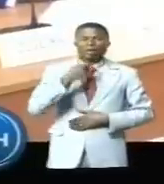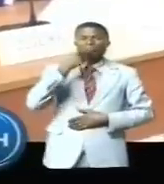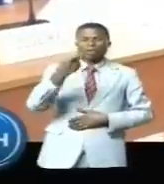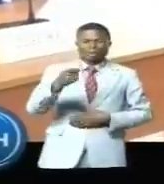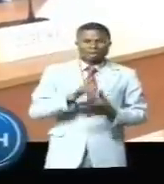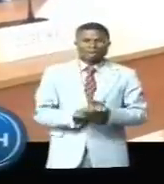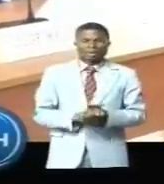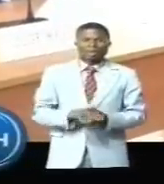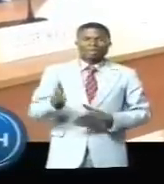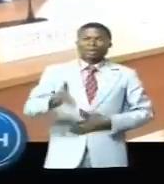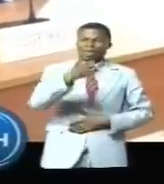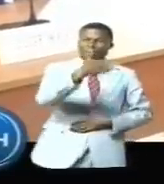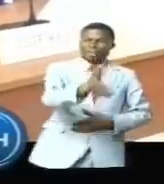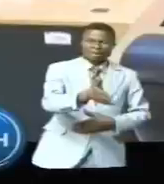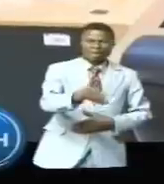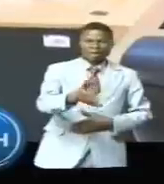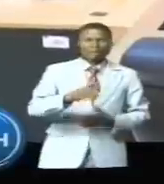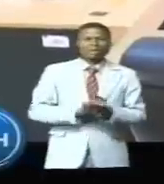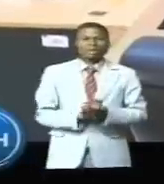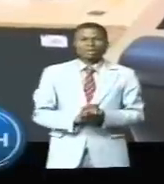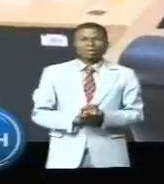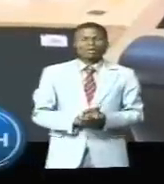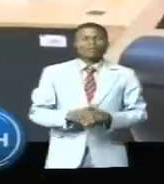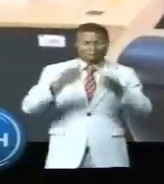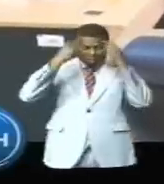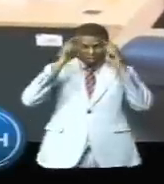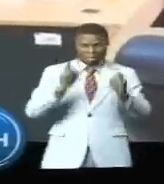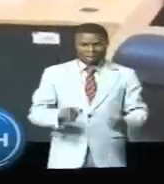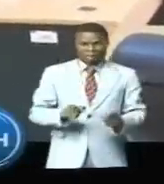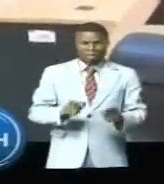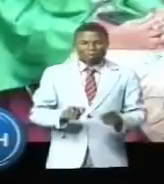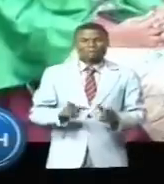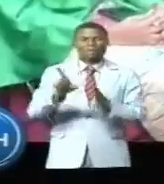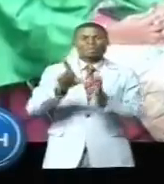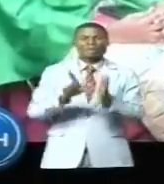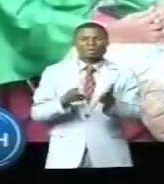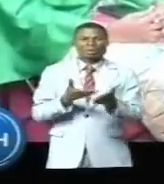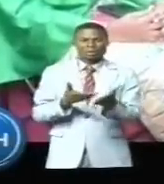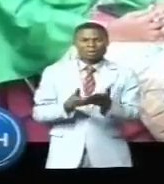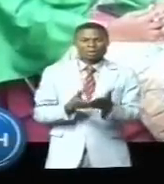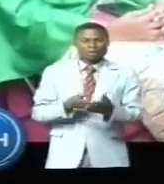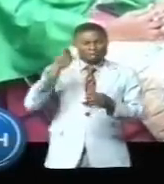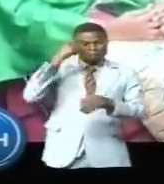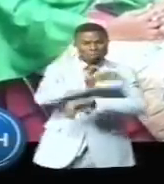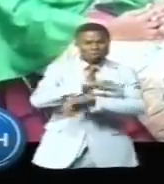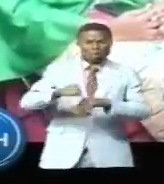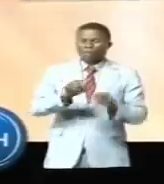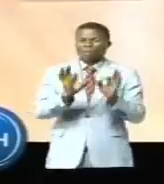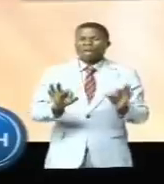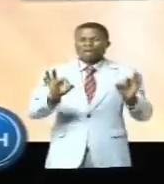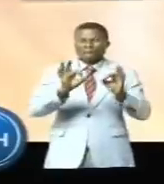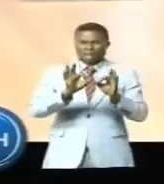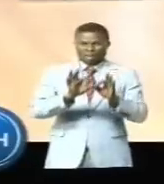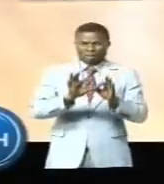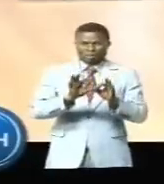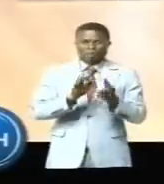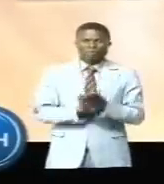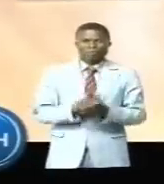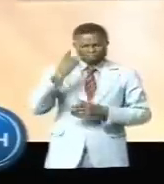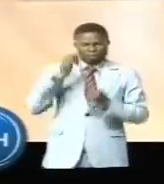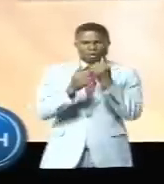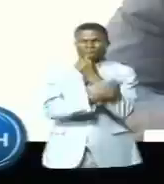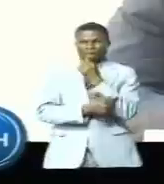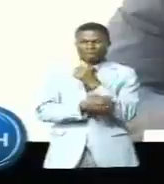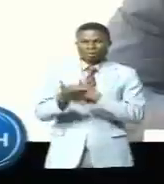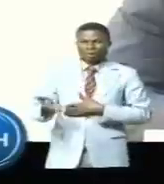passé la main, l'heureux promu, à la mesure de l'immensité de la tâche pour cette institution gardienne de la bonne marche de la jeune démocratie